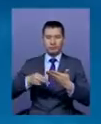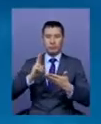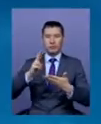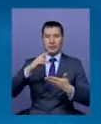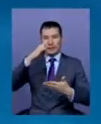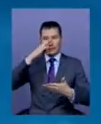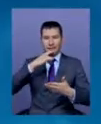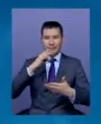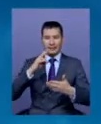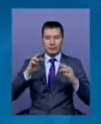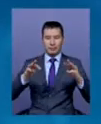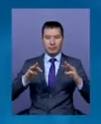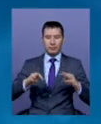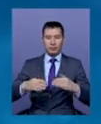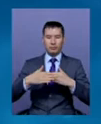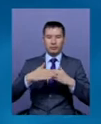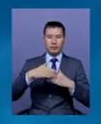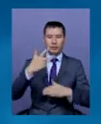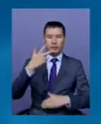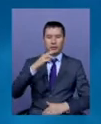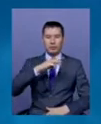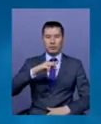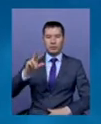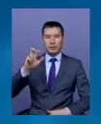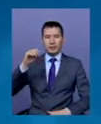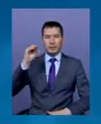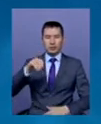Конституцияны талқылауға 3 миллион 300-ден астам адам қатысты.